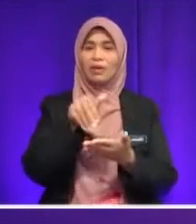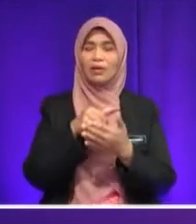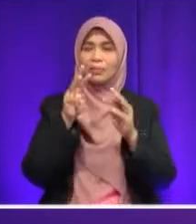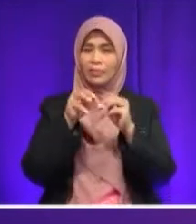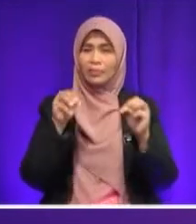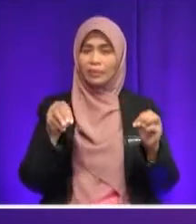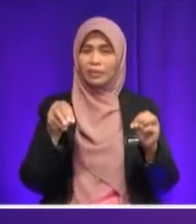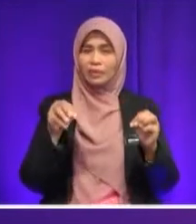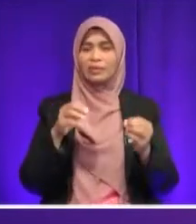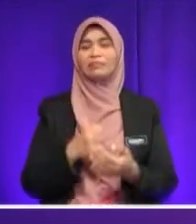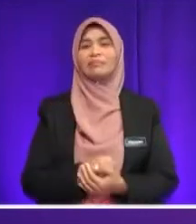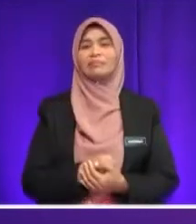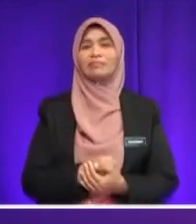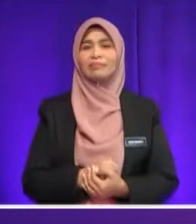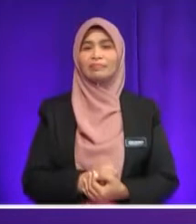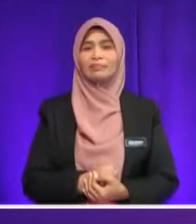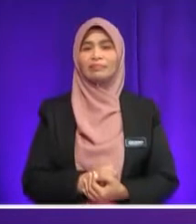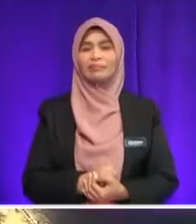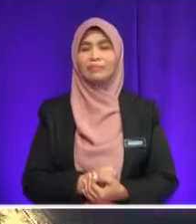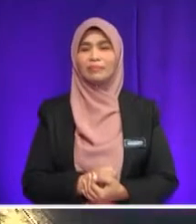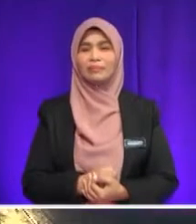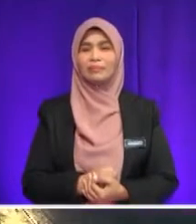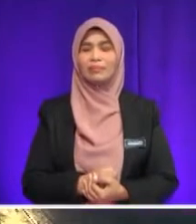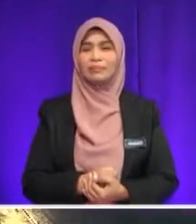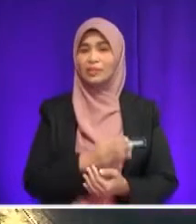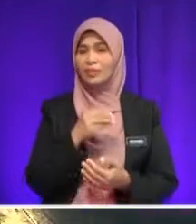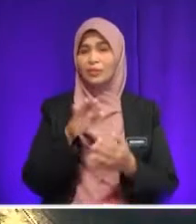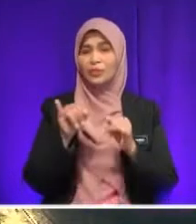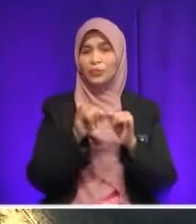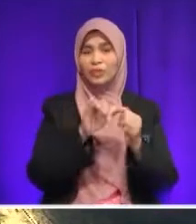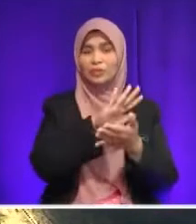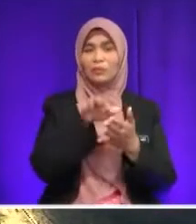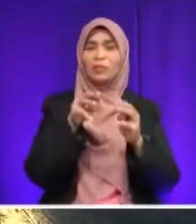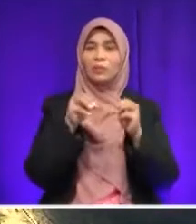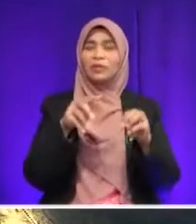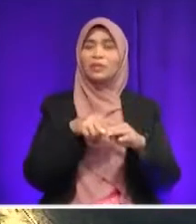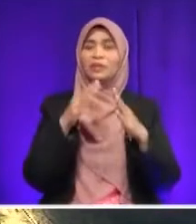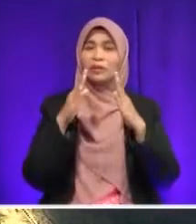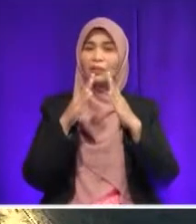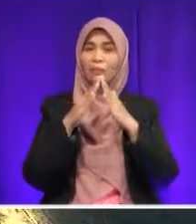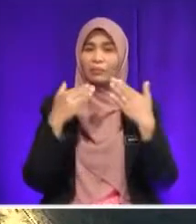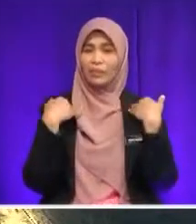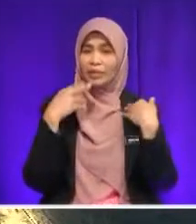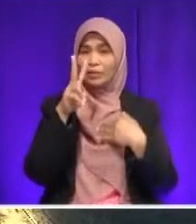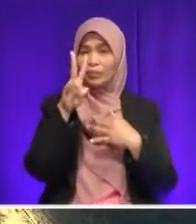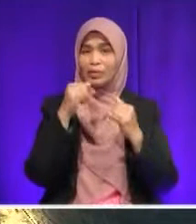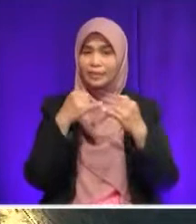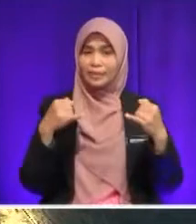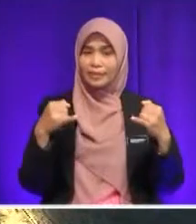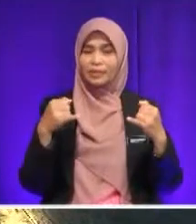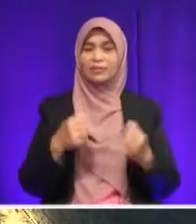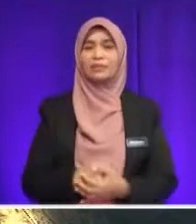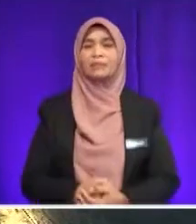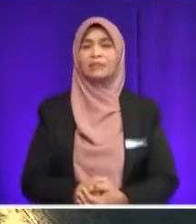Masha ajlan Alisha lazim dan gurita Duma Ibtidaiyah ada dua jenis nya ada dua